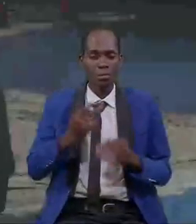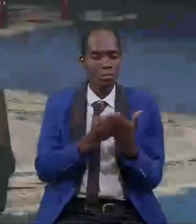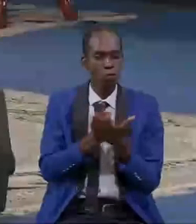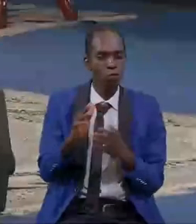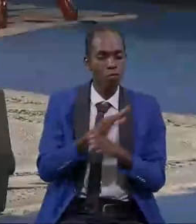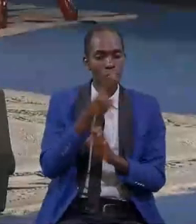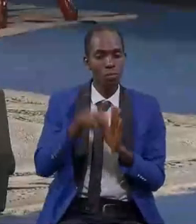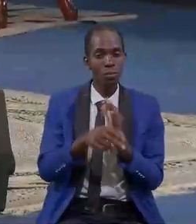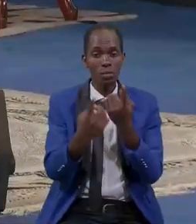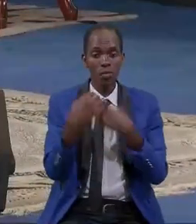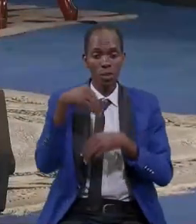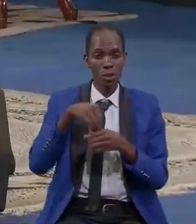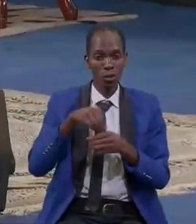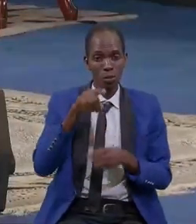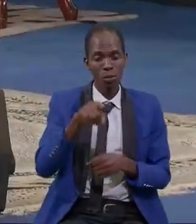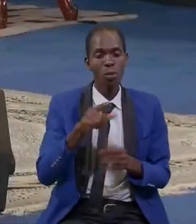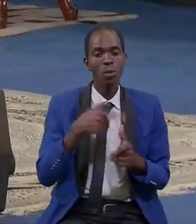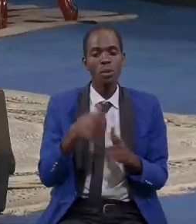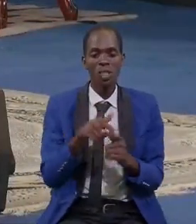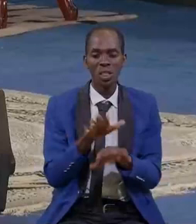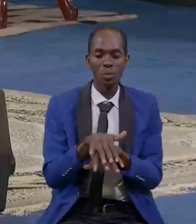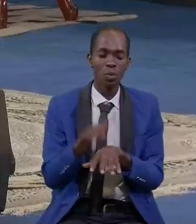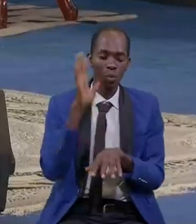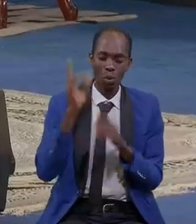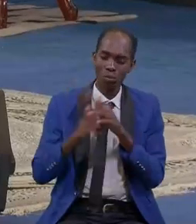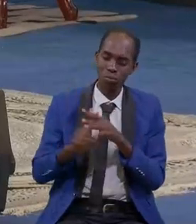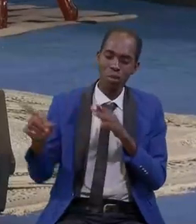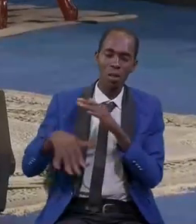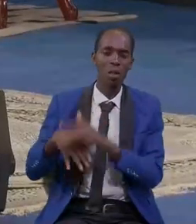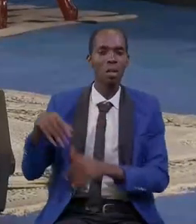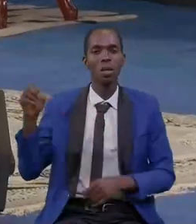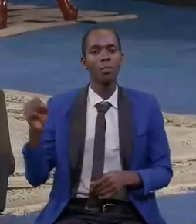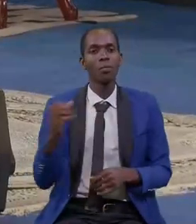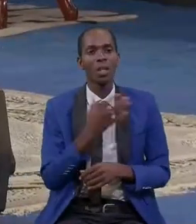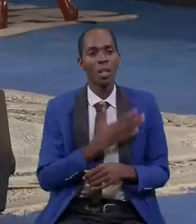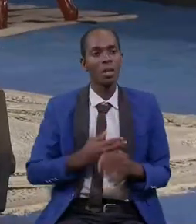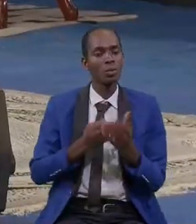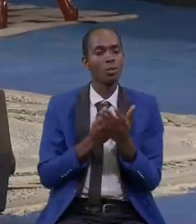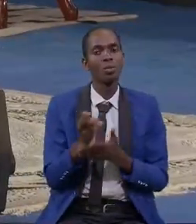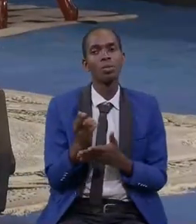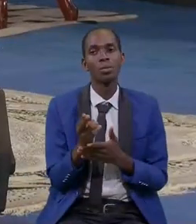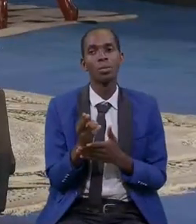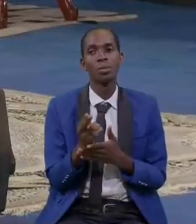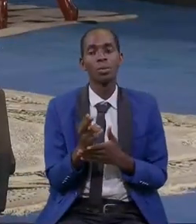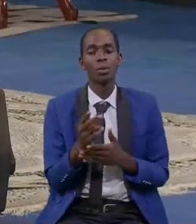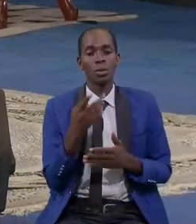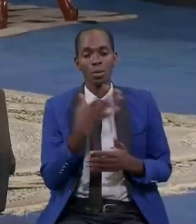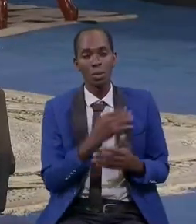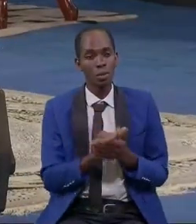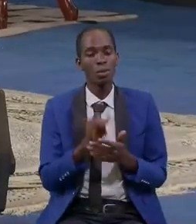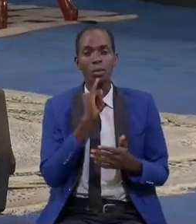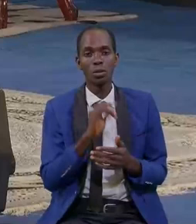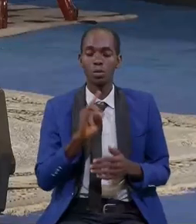toi, l'hypocrisie prend la fuite. Et la vérité, la pureté et la